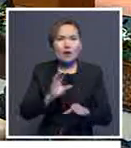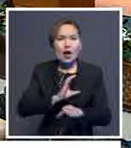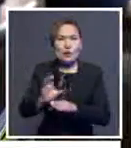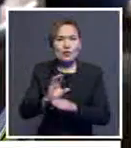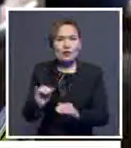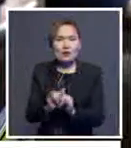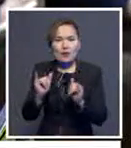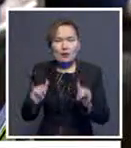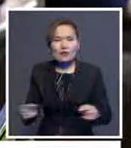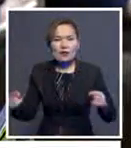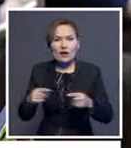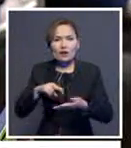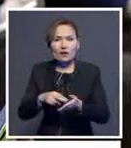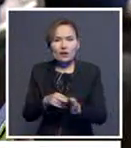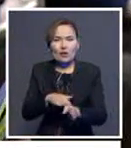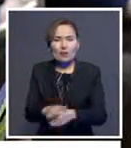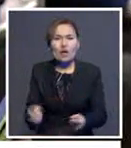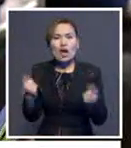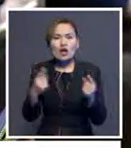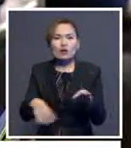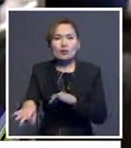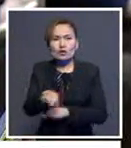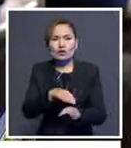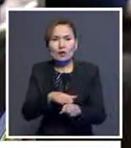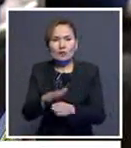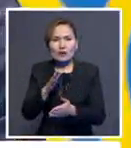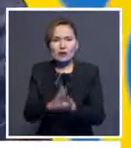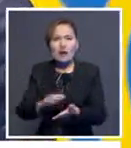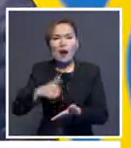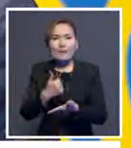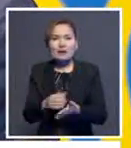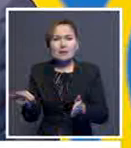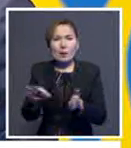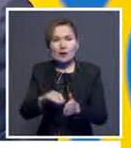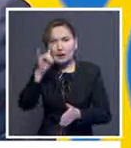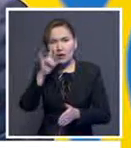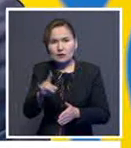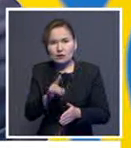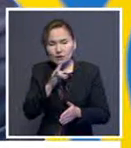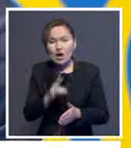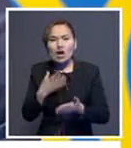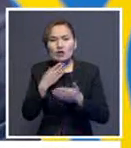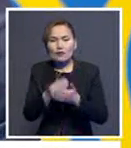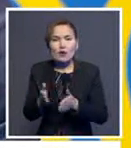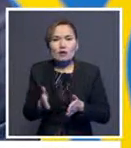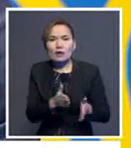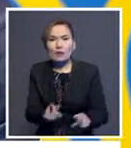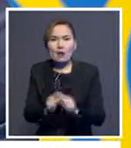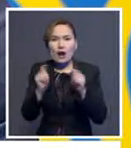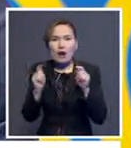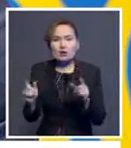арттыру мақсатында нақты бірнеше ауқымды жобалар жүзеге асты. Басты мақсат Қазақстан өзінің көлік дәлізі арқылы еселеп табыс